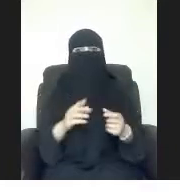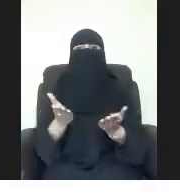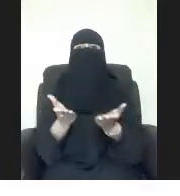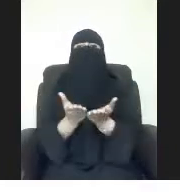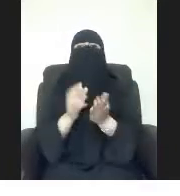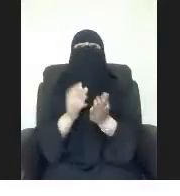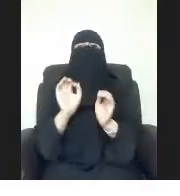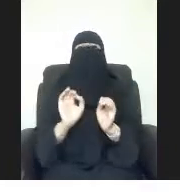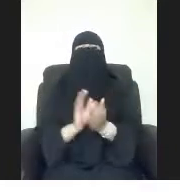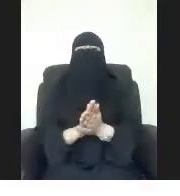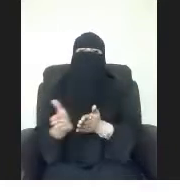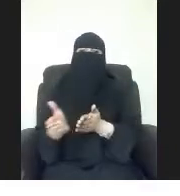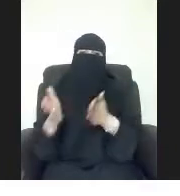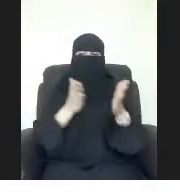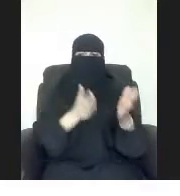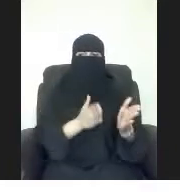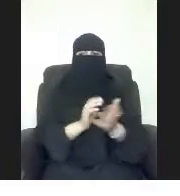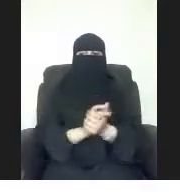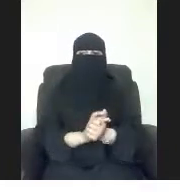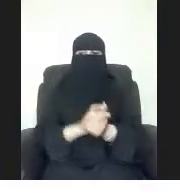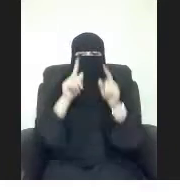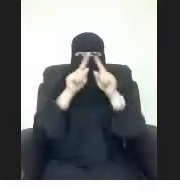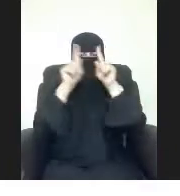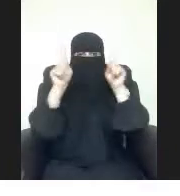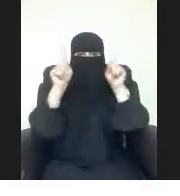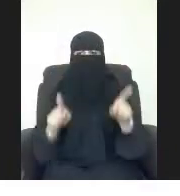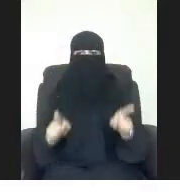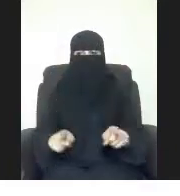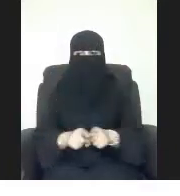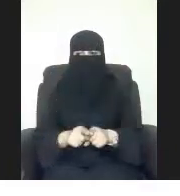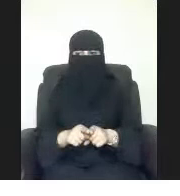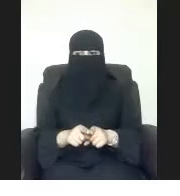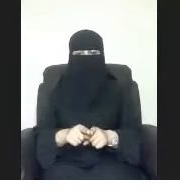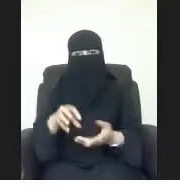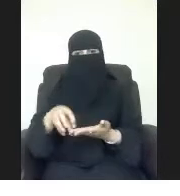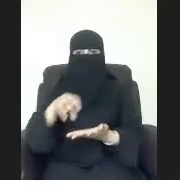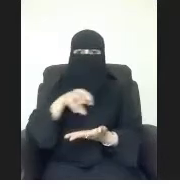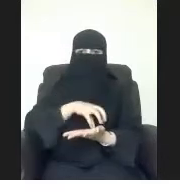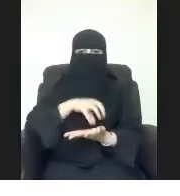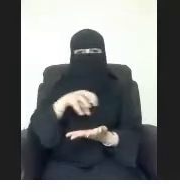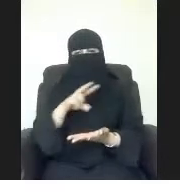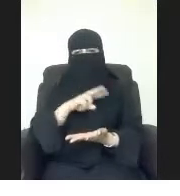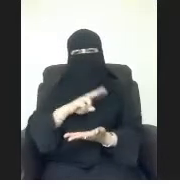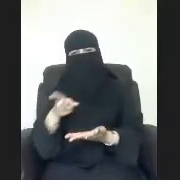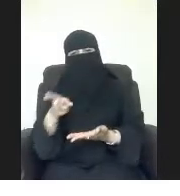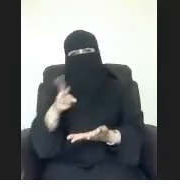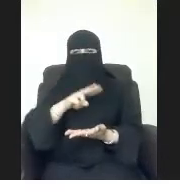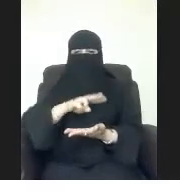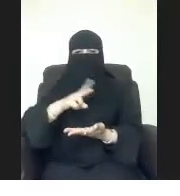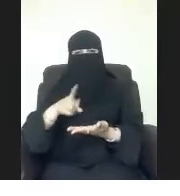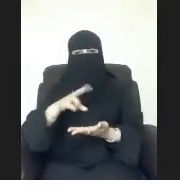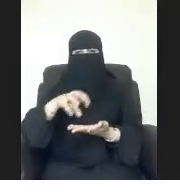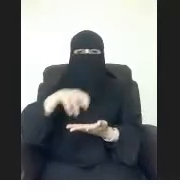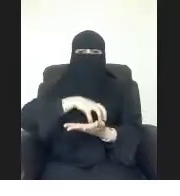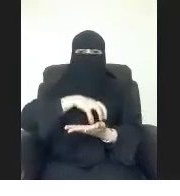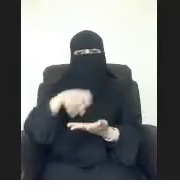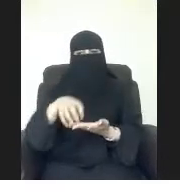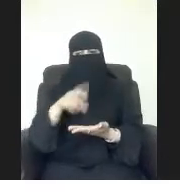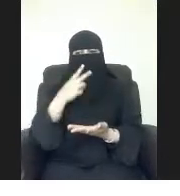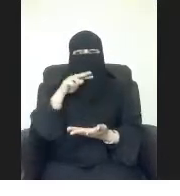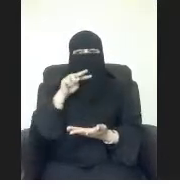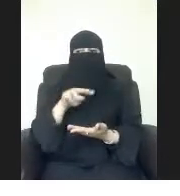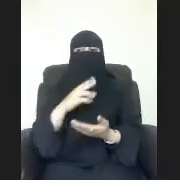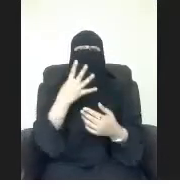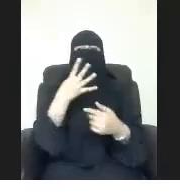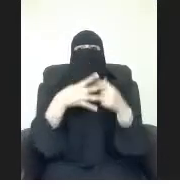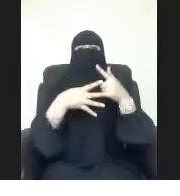Station Rotation Model، أو أربع نماذج. نموذج محطة تناوب، الطلاب يتناوبون خلال محطات محددة، واحدة منها